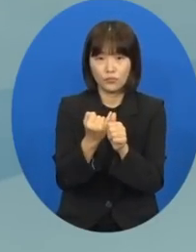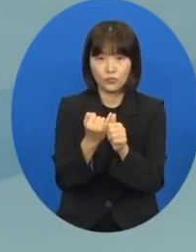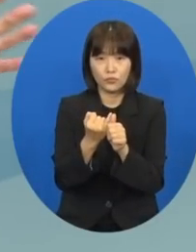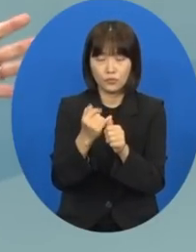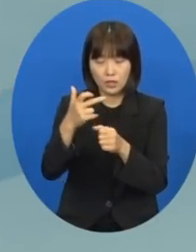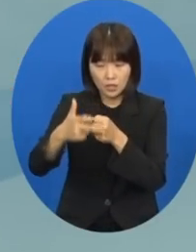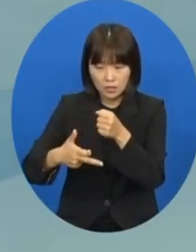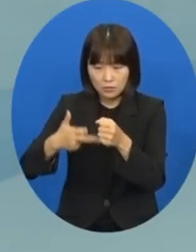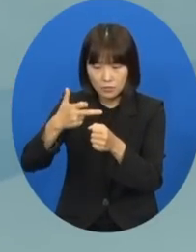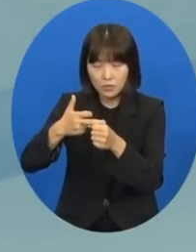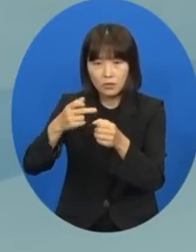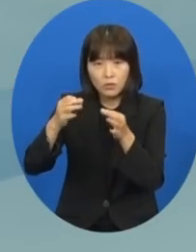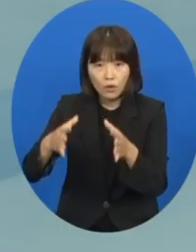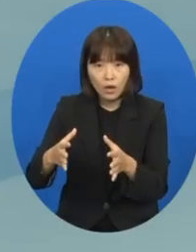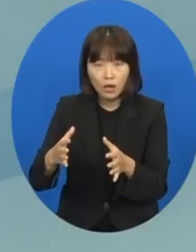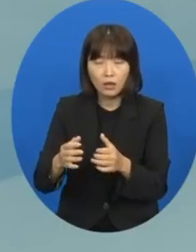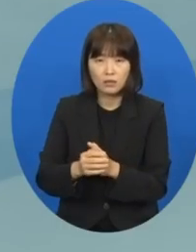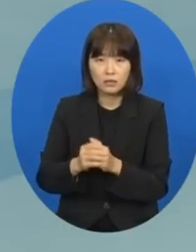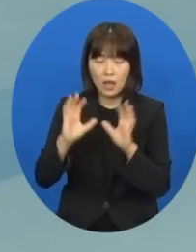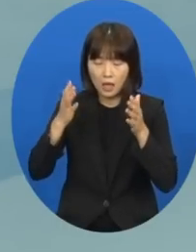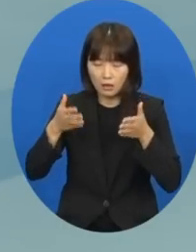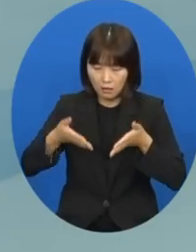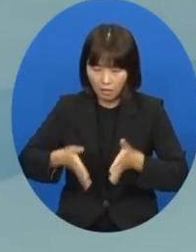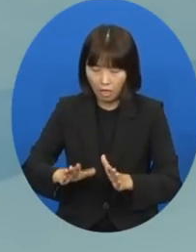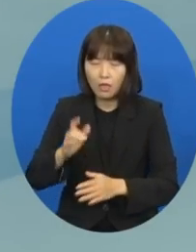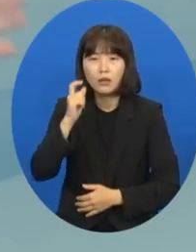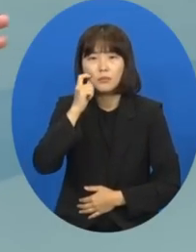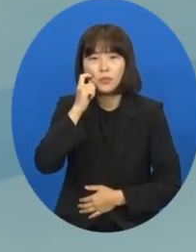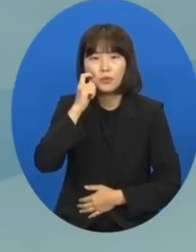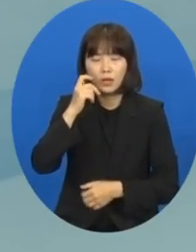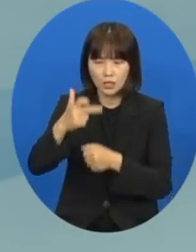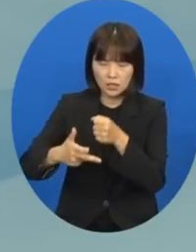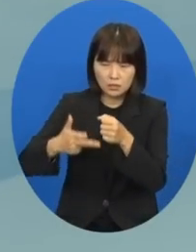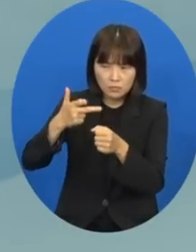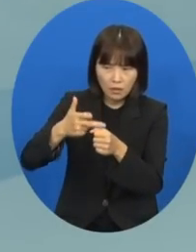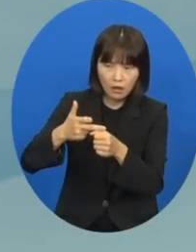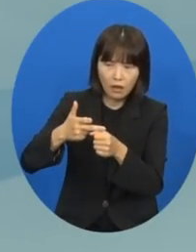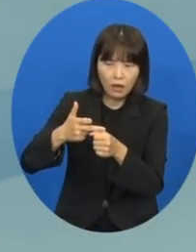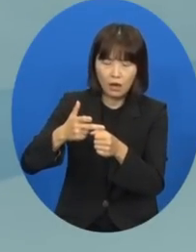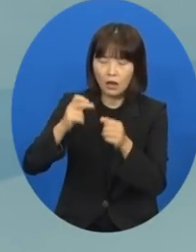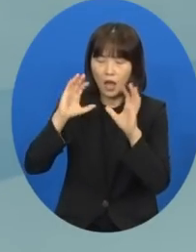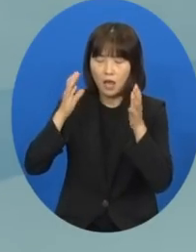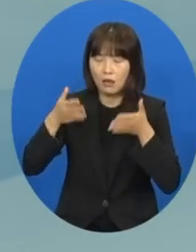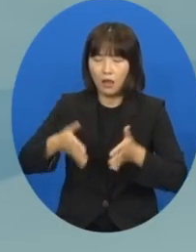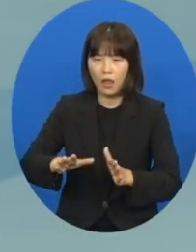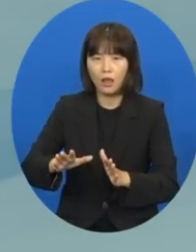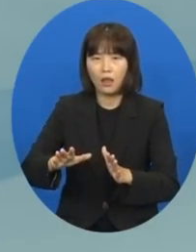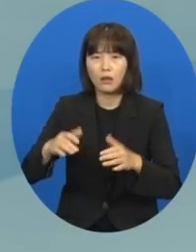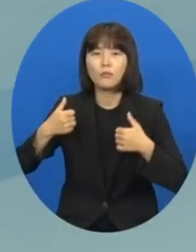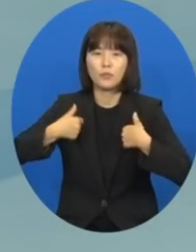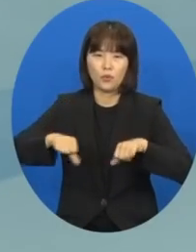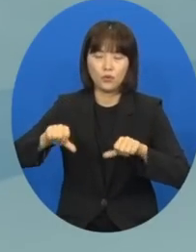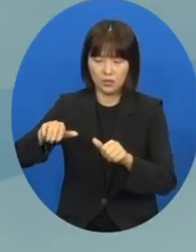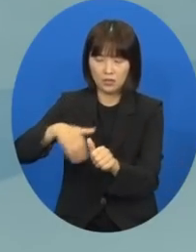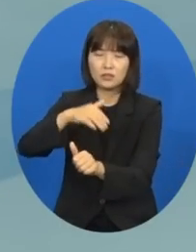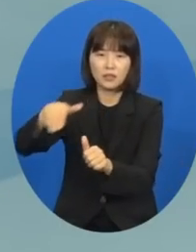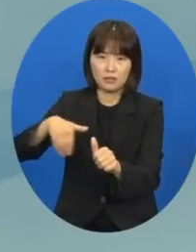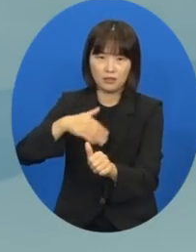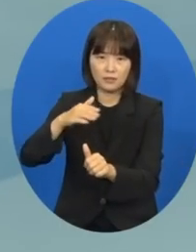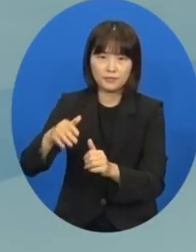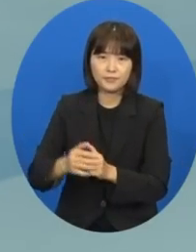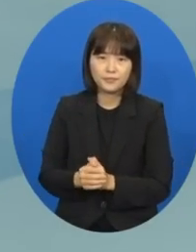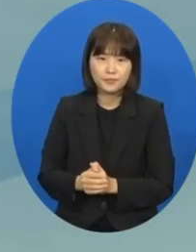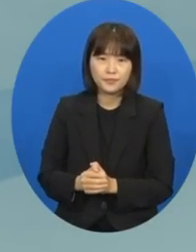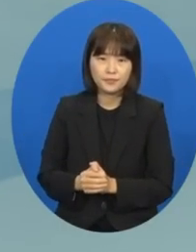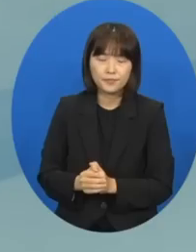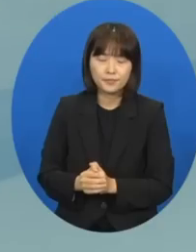17년 동안 자녀를 갖지 못했습니다. 여러분 17년이면요. 사실상 아이 못 낳는 것이죠. 이거는 이제 사실은 포기해야 되는 상황입니다.